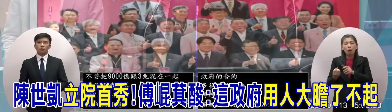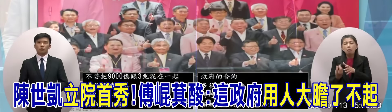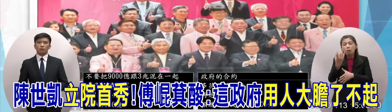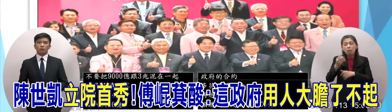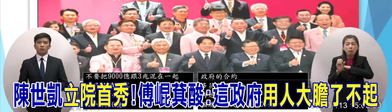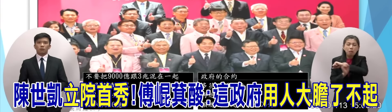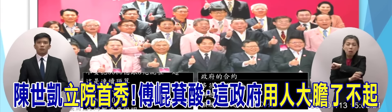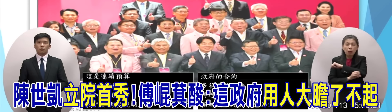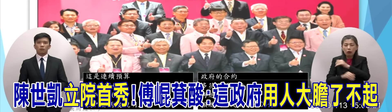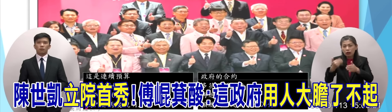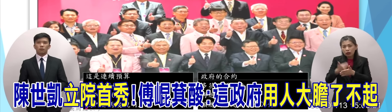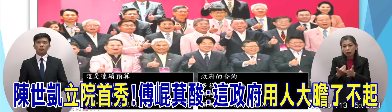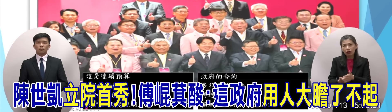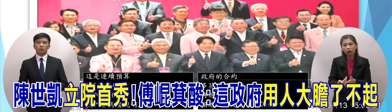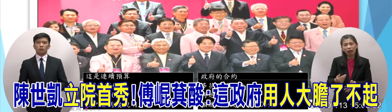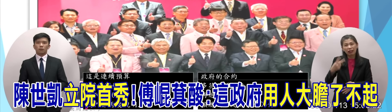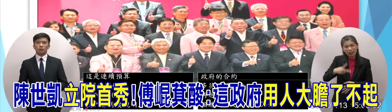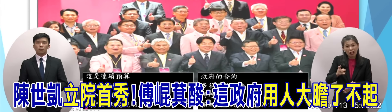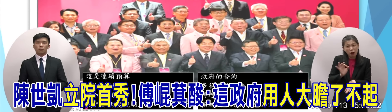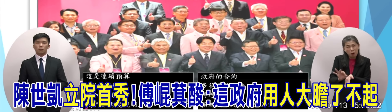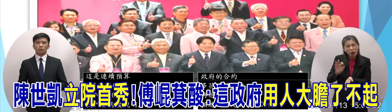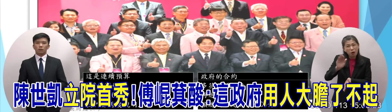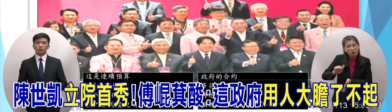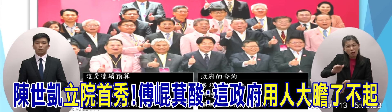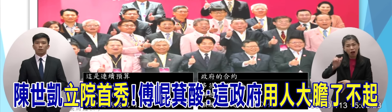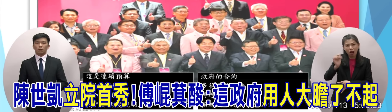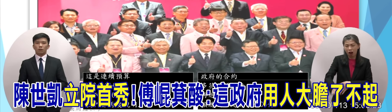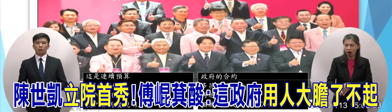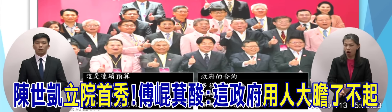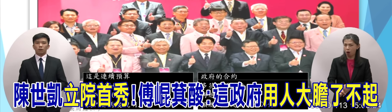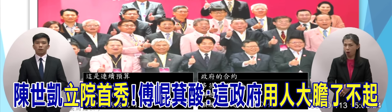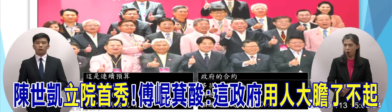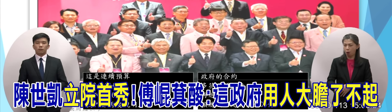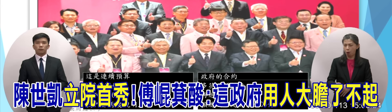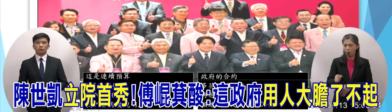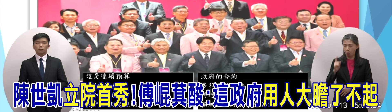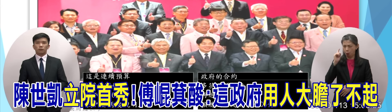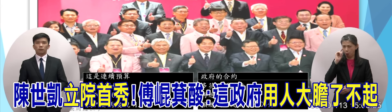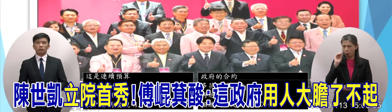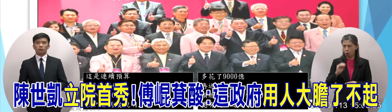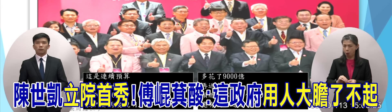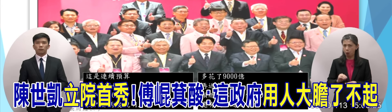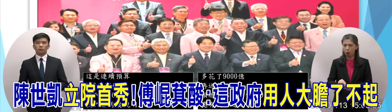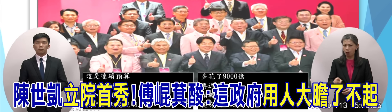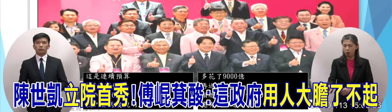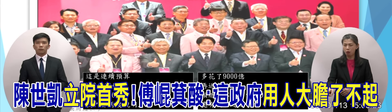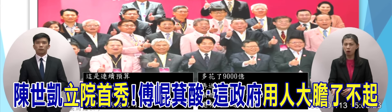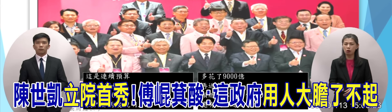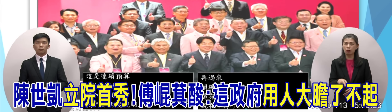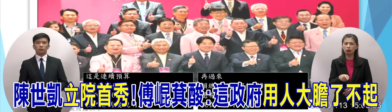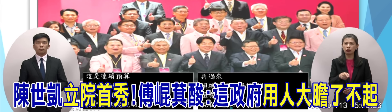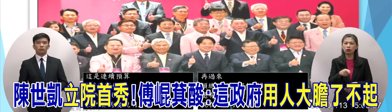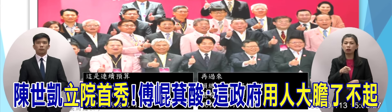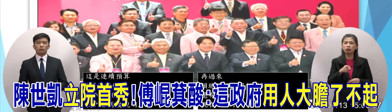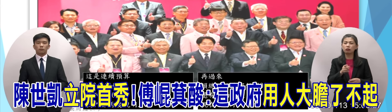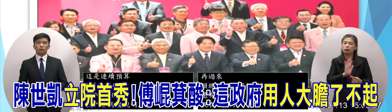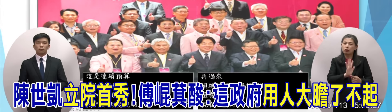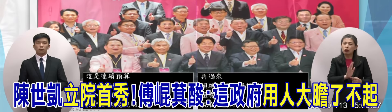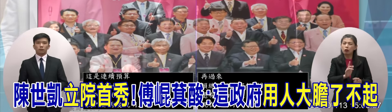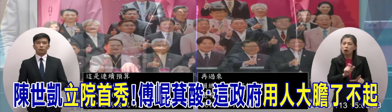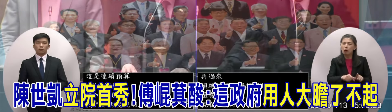9000亿，哇，这不得了啊！光电前坑政策，图利光电厂商，院